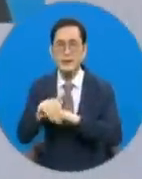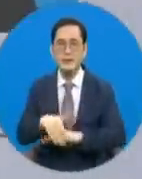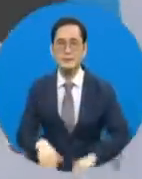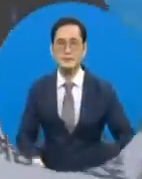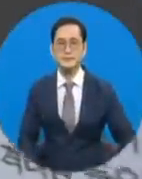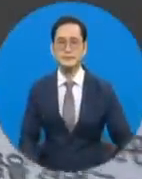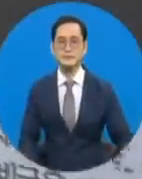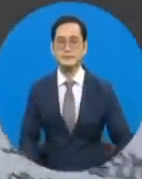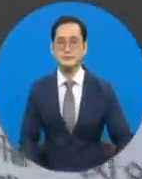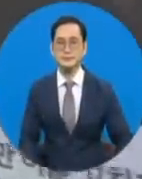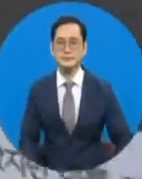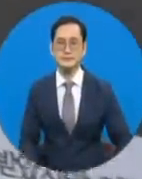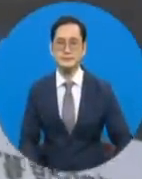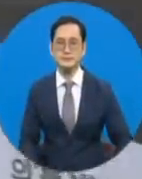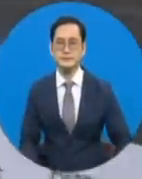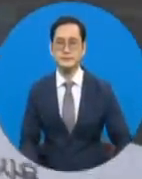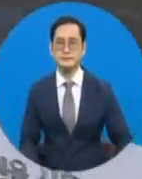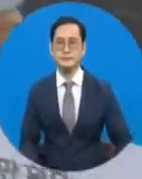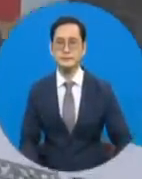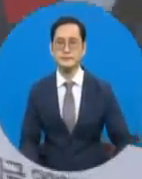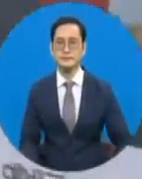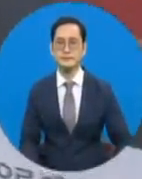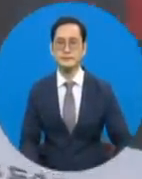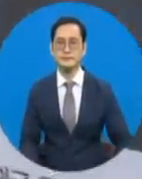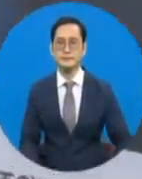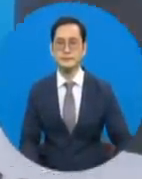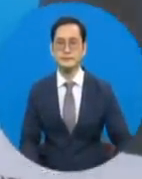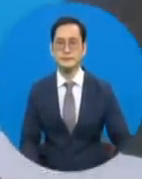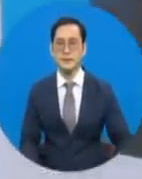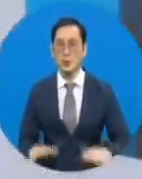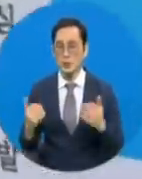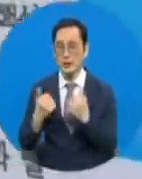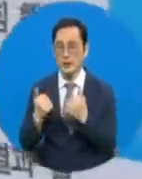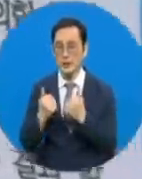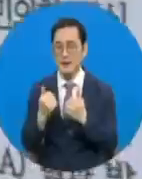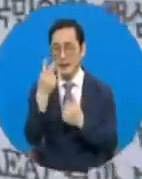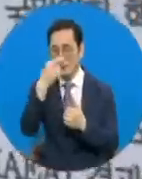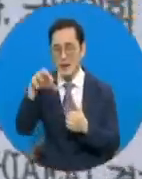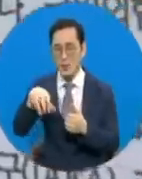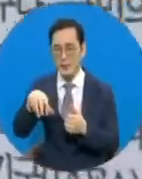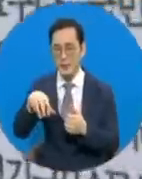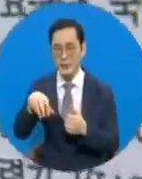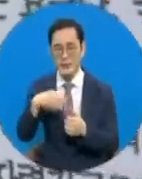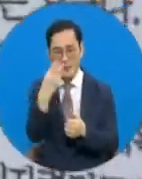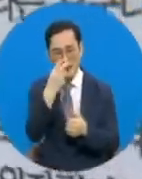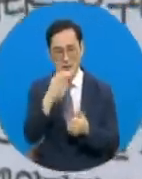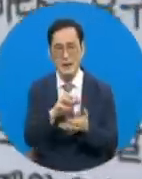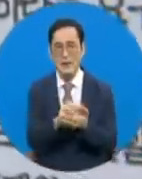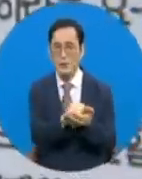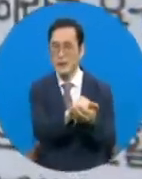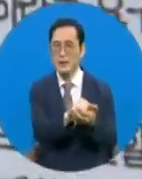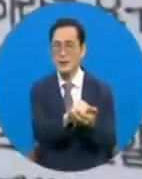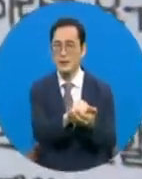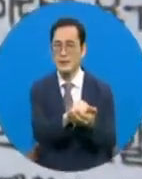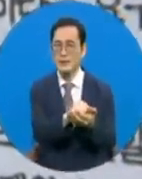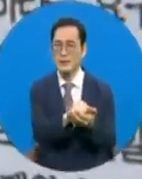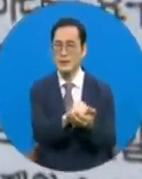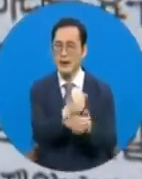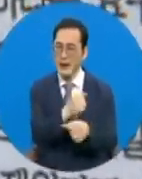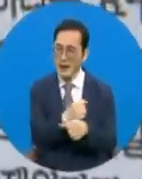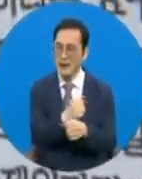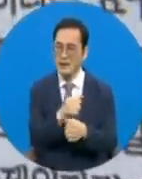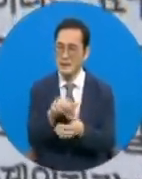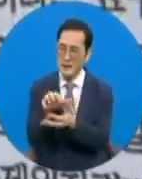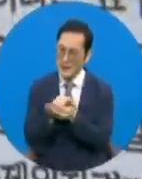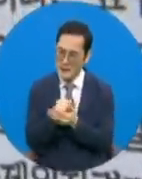선관위는 오늘 회의를 열고 감사원 감사 수용 여부에 대해서 논의를 한다고 합니다. 국조든 감사든